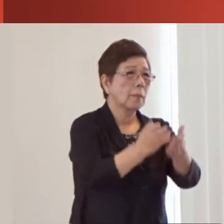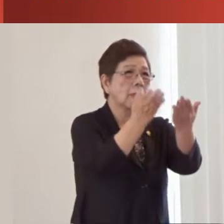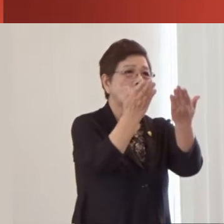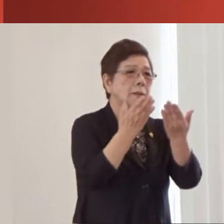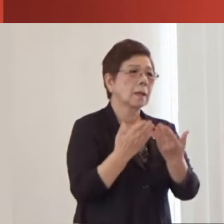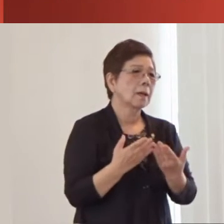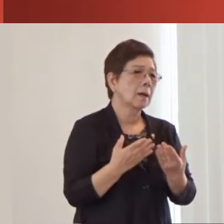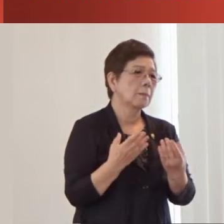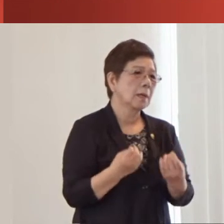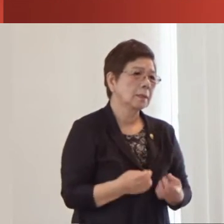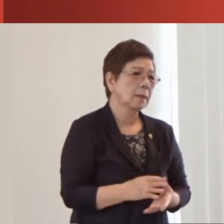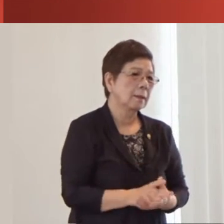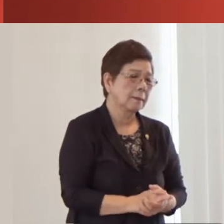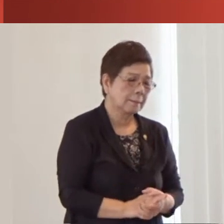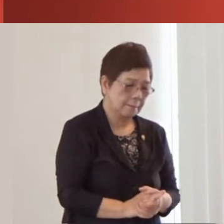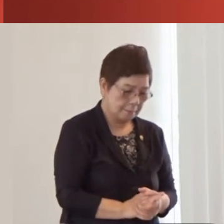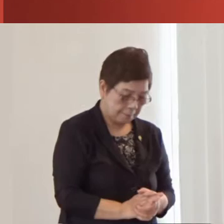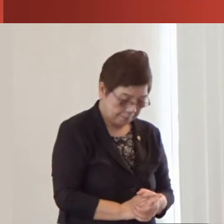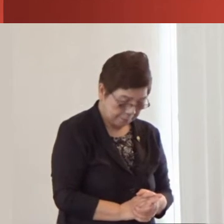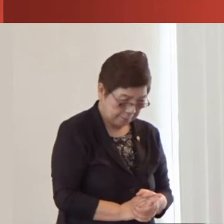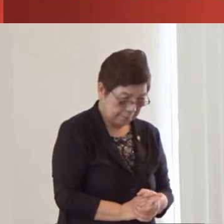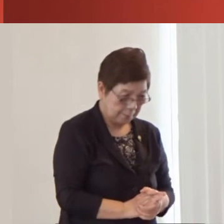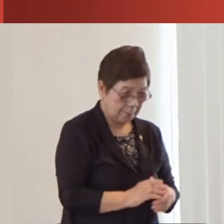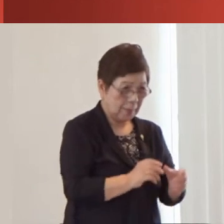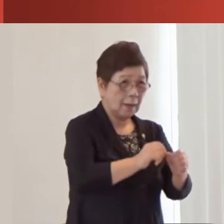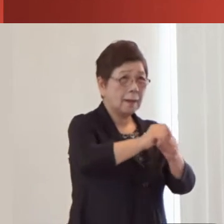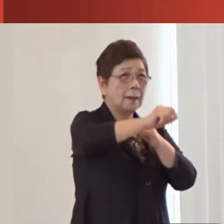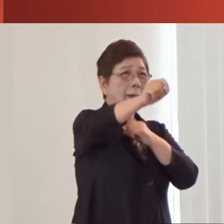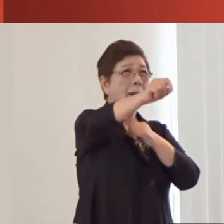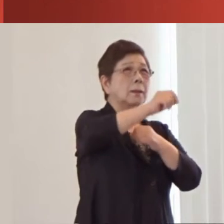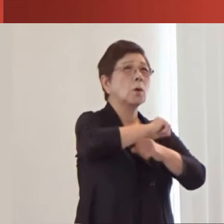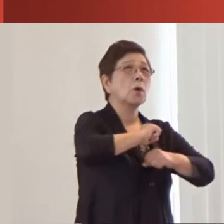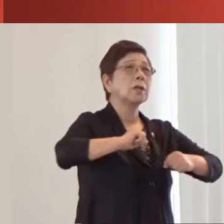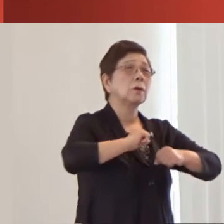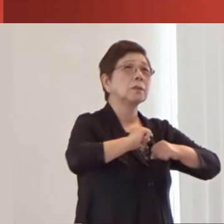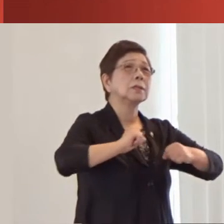ーッと押し寄せてきました。永遠の命が注がれました。